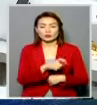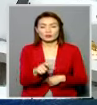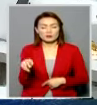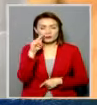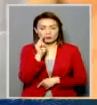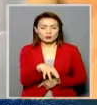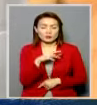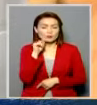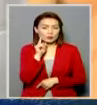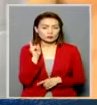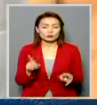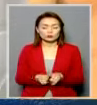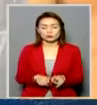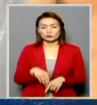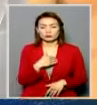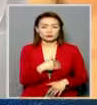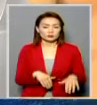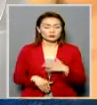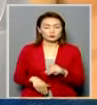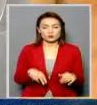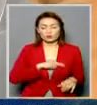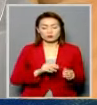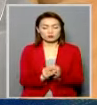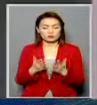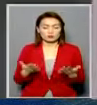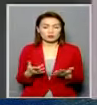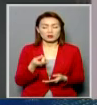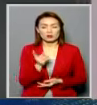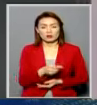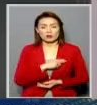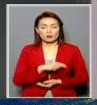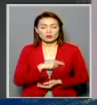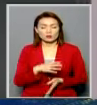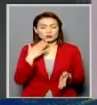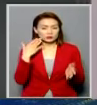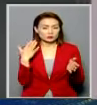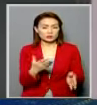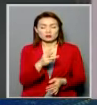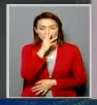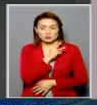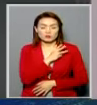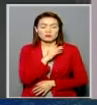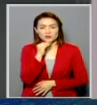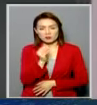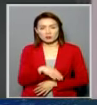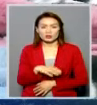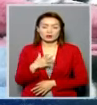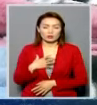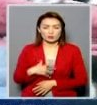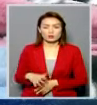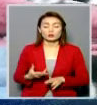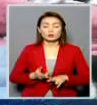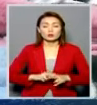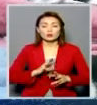А среди молодежи тоже есть люди, которые, получив диплом по одной специальности, не задумываются о том, чтобы расти в профессиональном